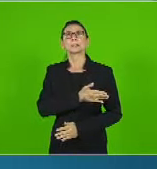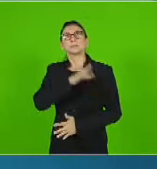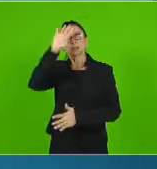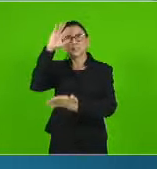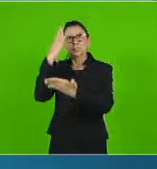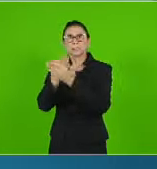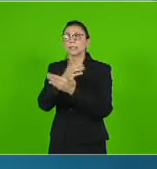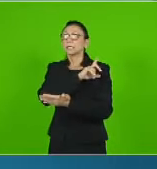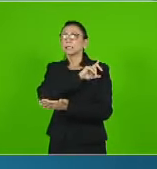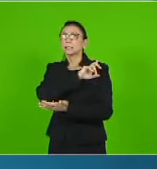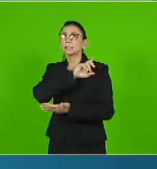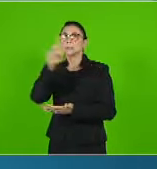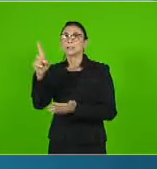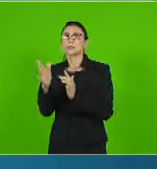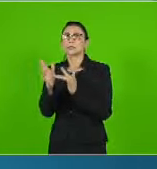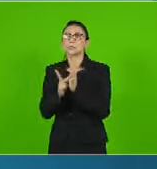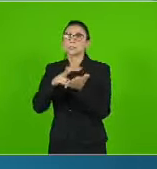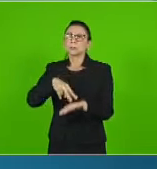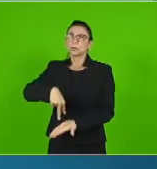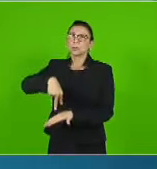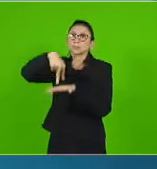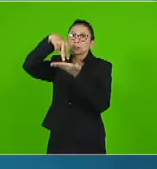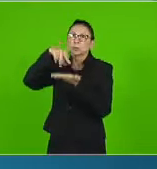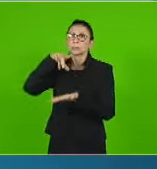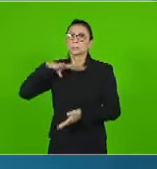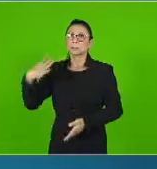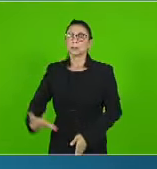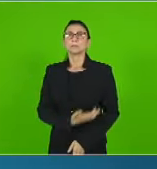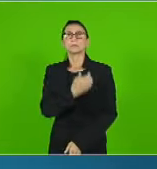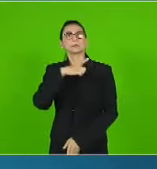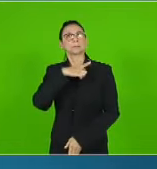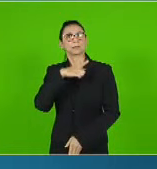его из мертвых, то спасешься».